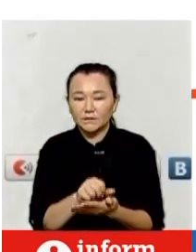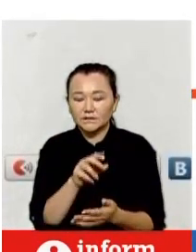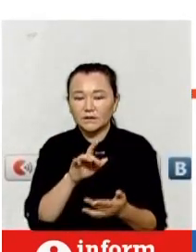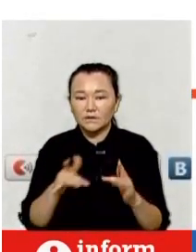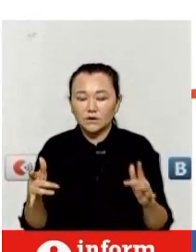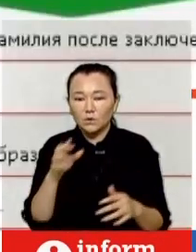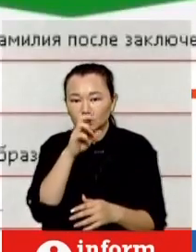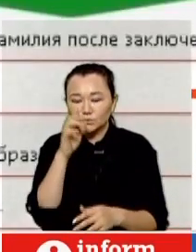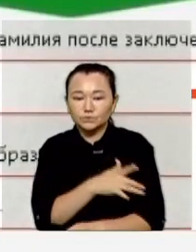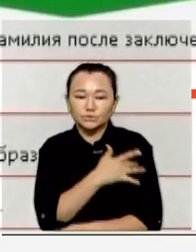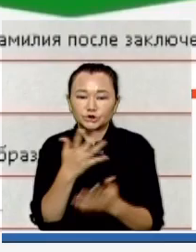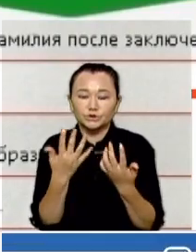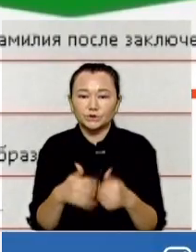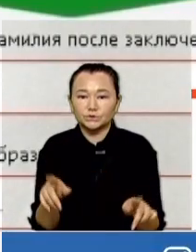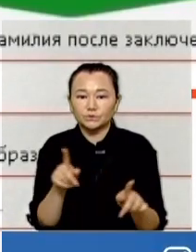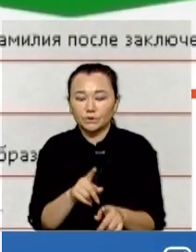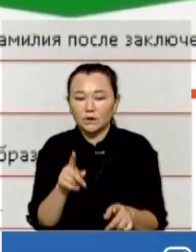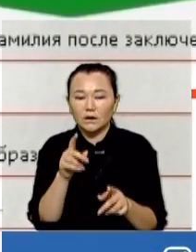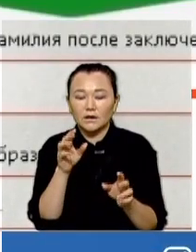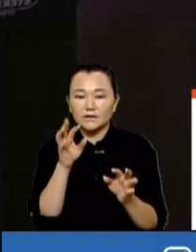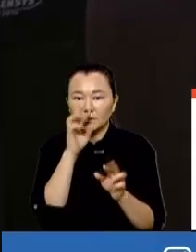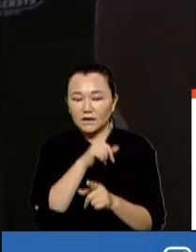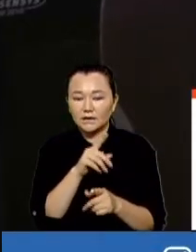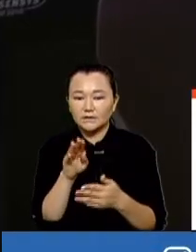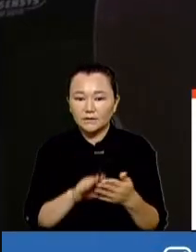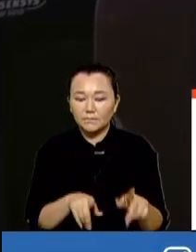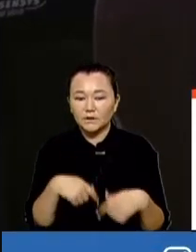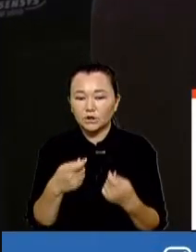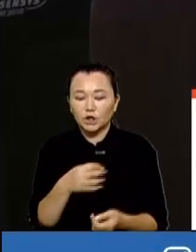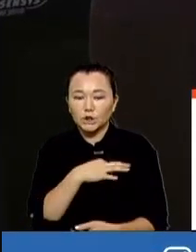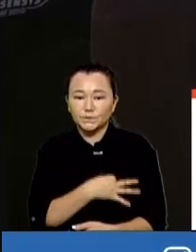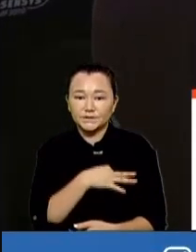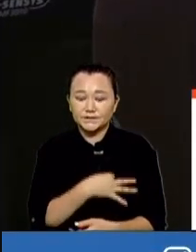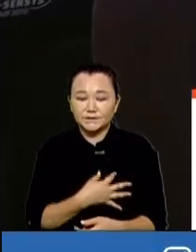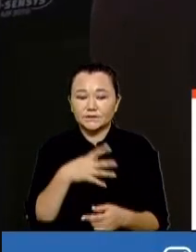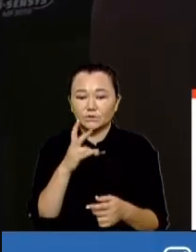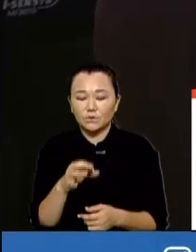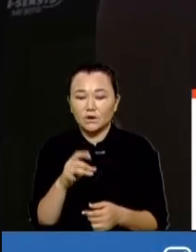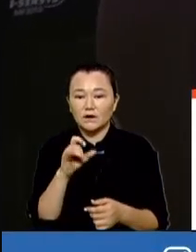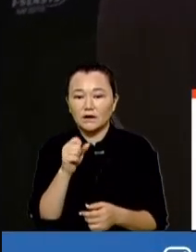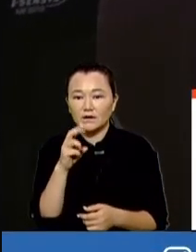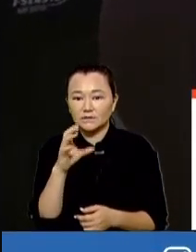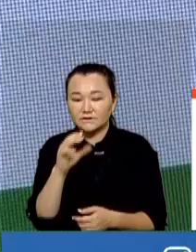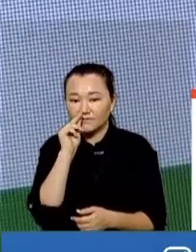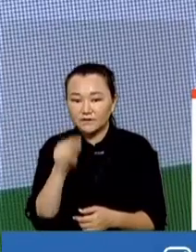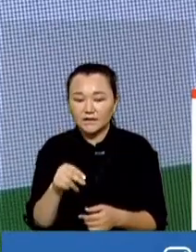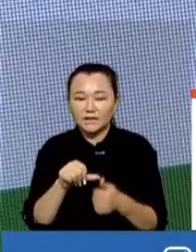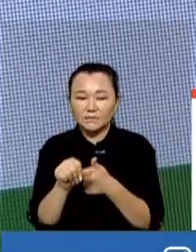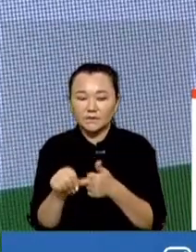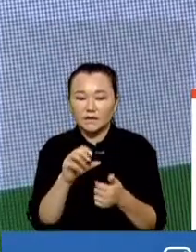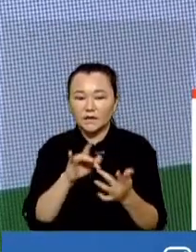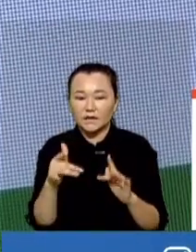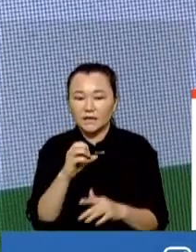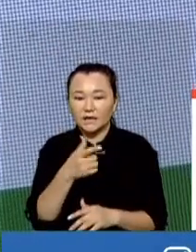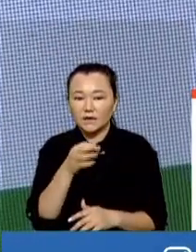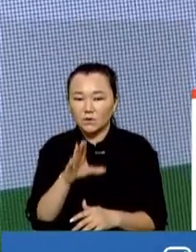платформы госуслуг, считают, что некорректные данные передают органы юстиции. Но в отделе РАКС винят именно портал ЕГОВ.